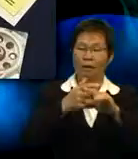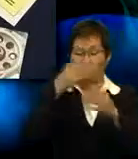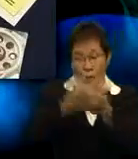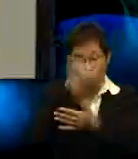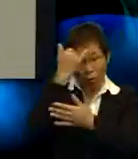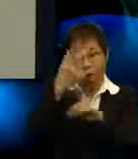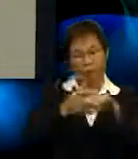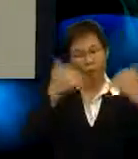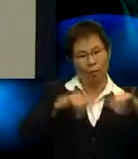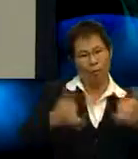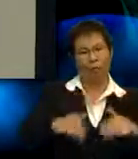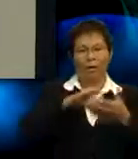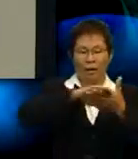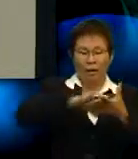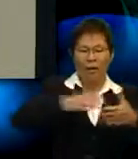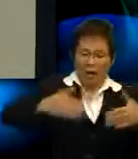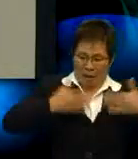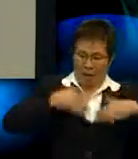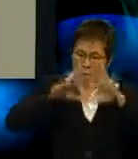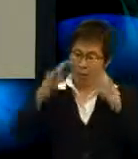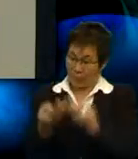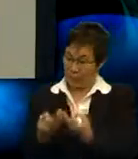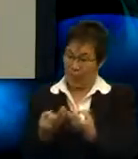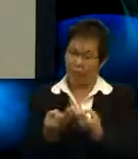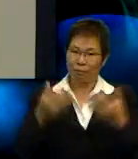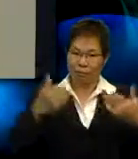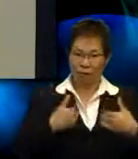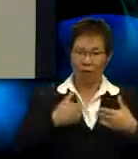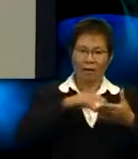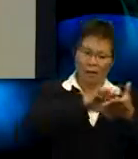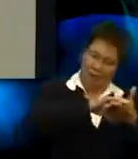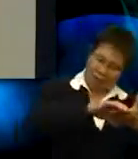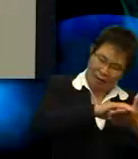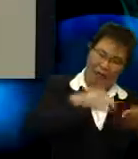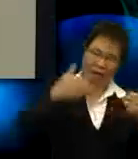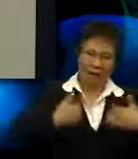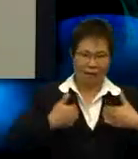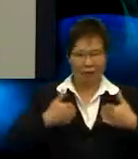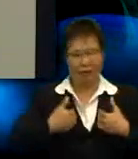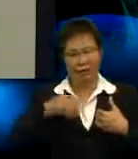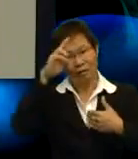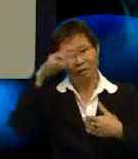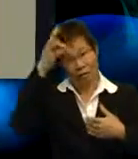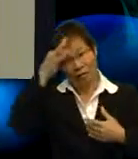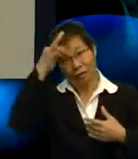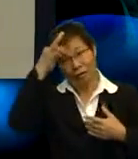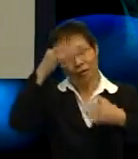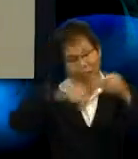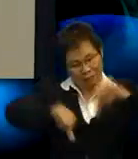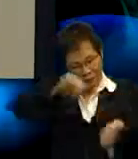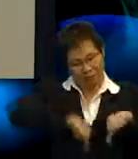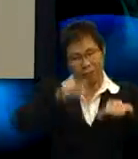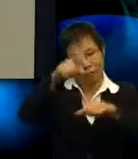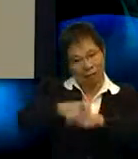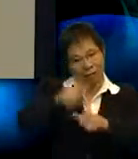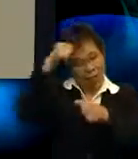kad Happy Family. Ia mengandungi kad-kad yang mempunyai fakta-fakta sains yang perlu